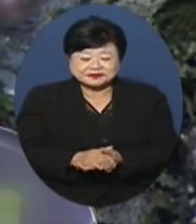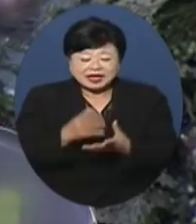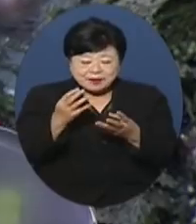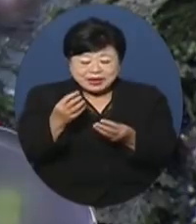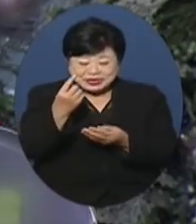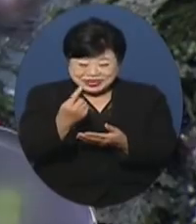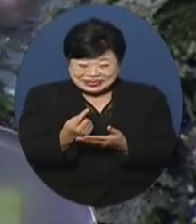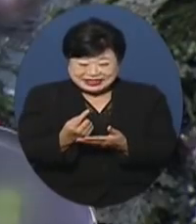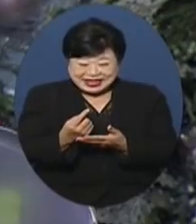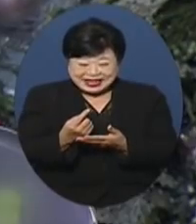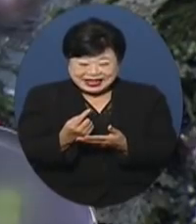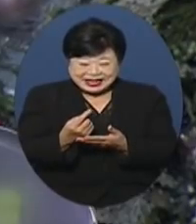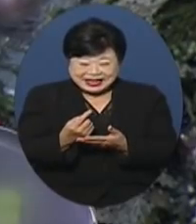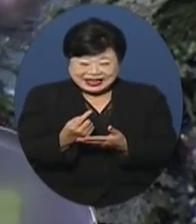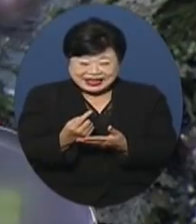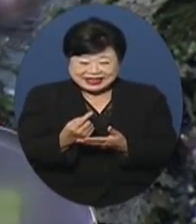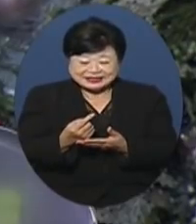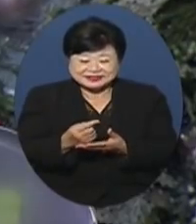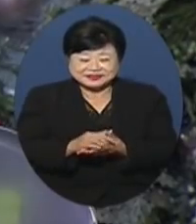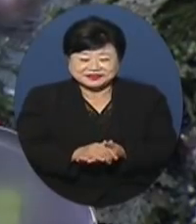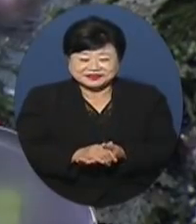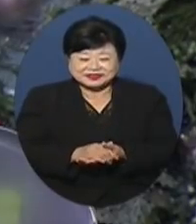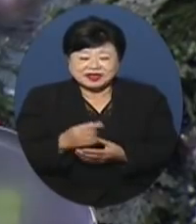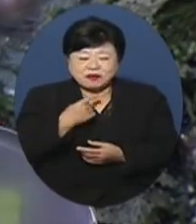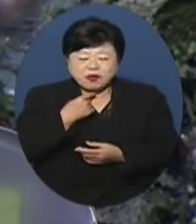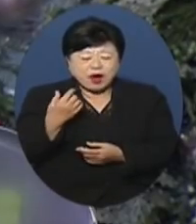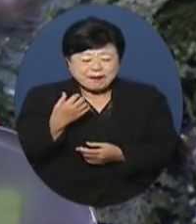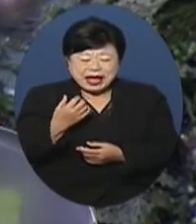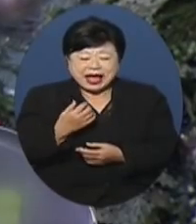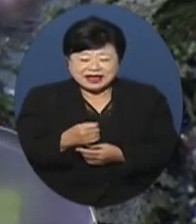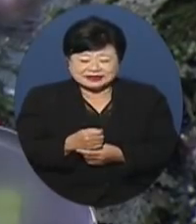보았는데 한번 일어나 보십시오. 목이 아파서.